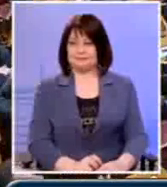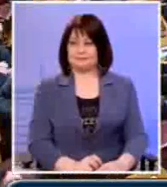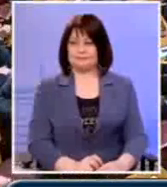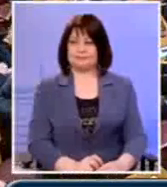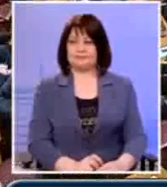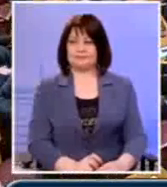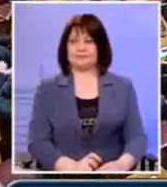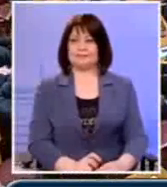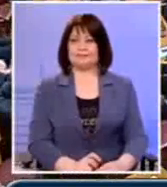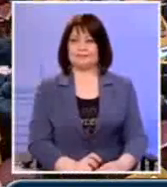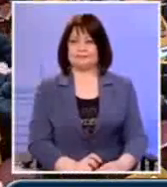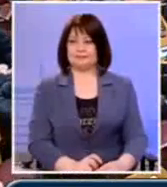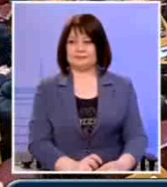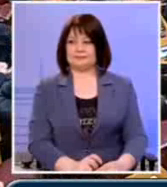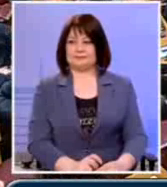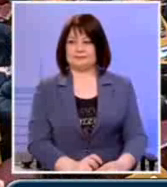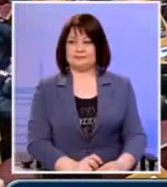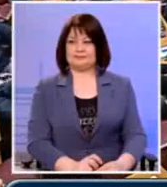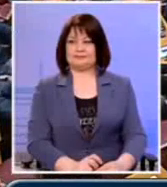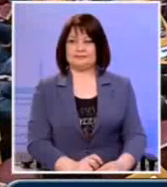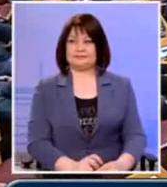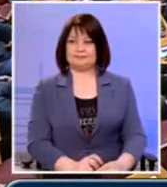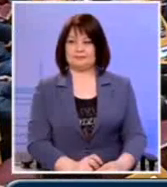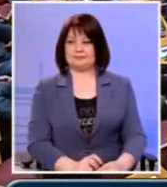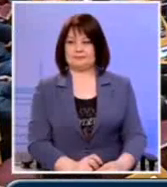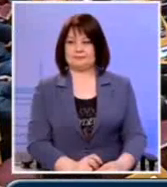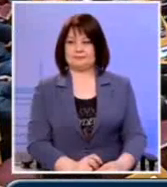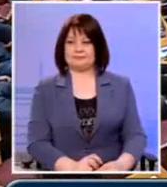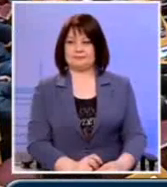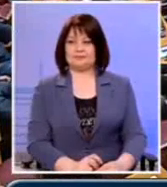Ευχαριστούμε τον κύριο